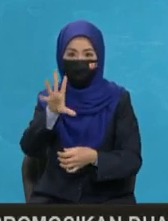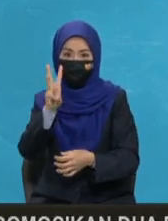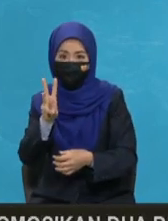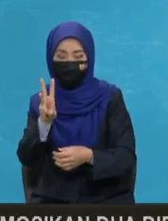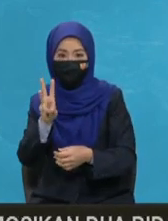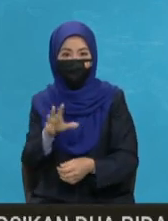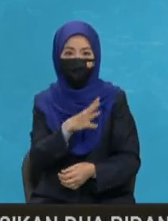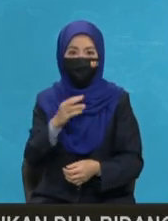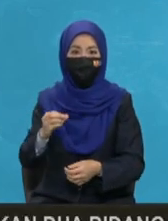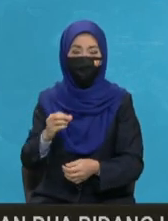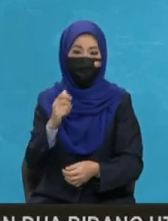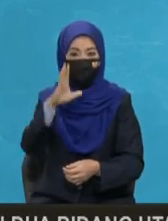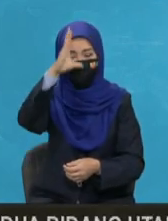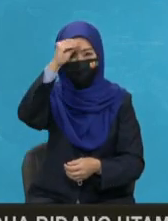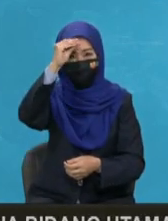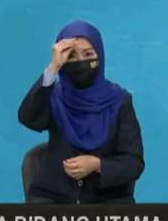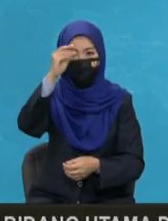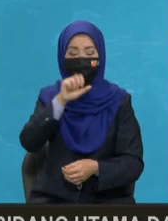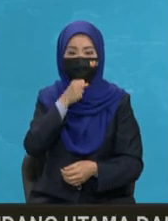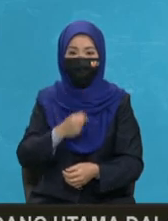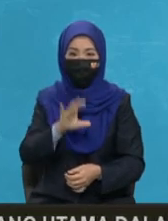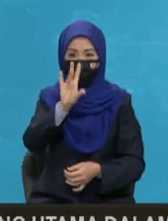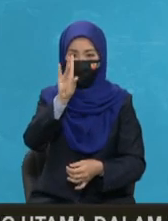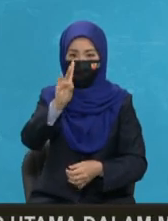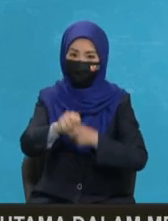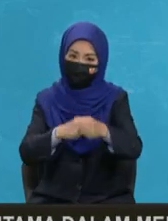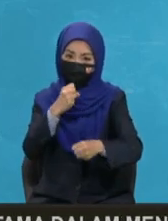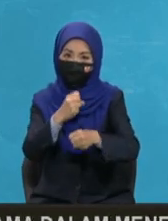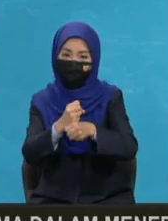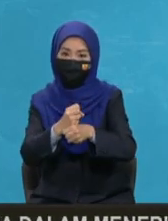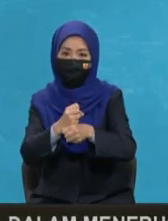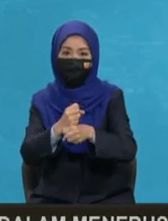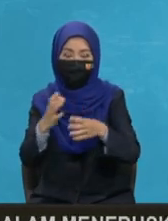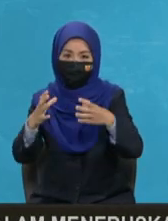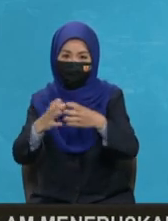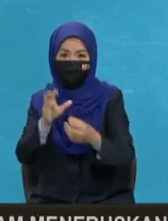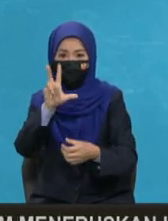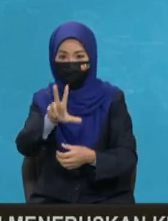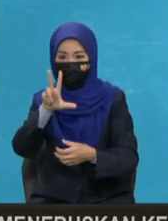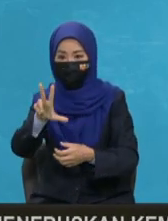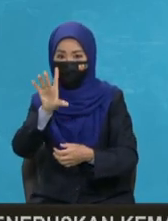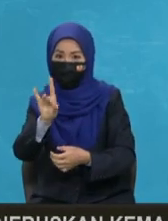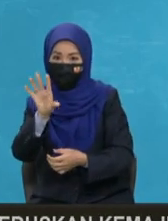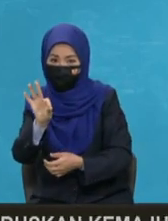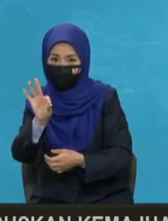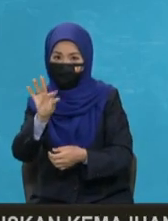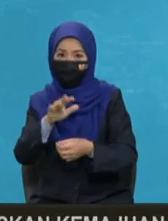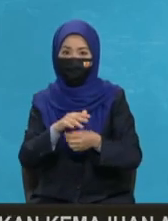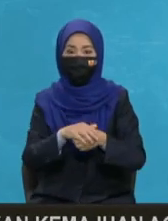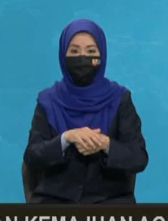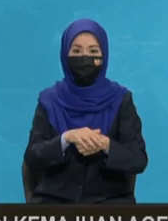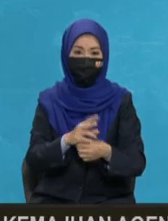Menkes kedua ialah seorang lelaki berumur 77 tahun yang merupakan cash338 9